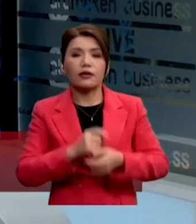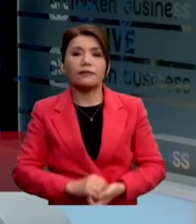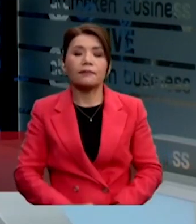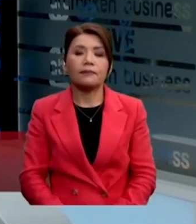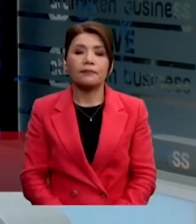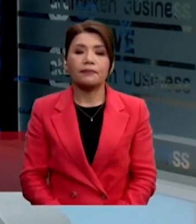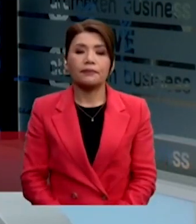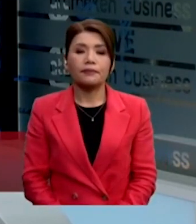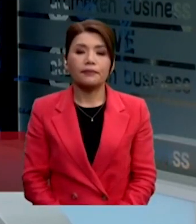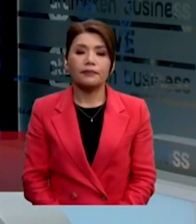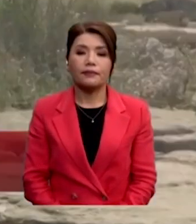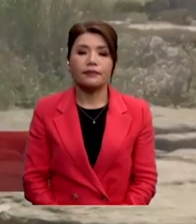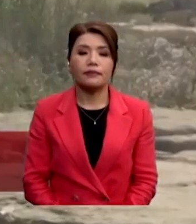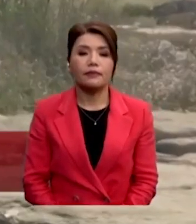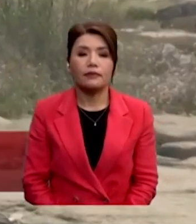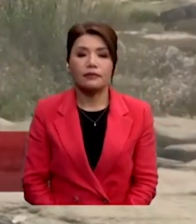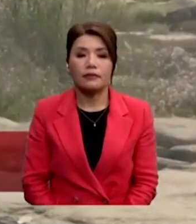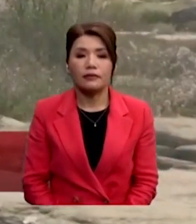Қуанышбай айтып береді.